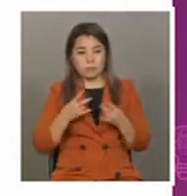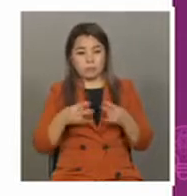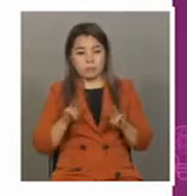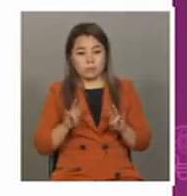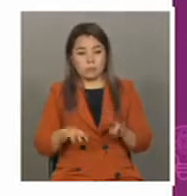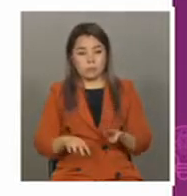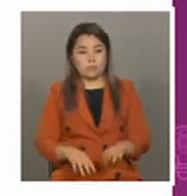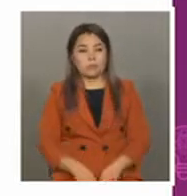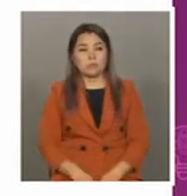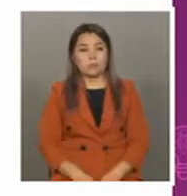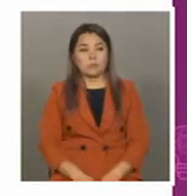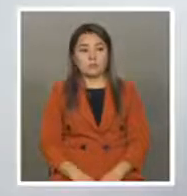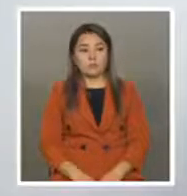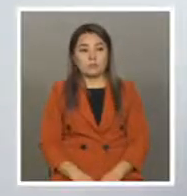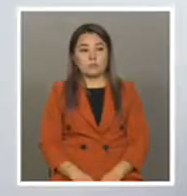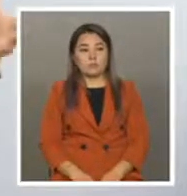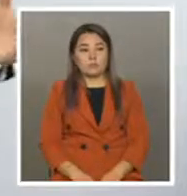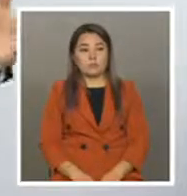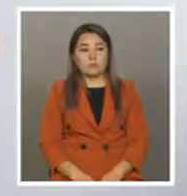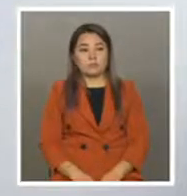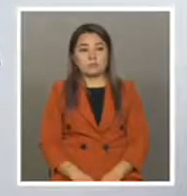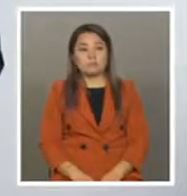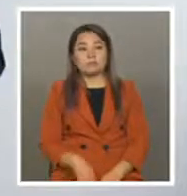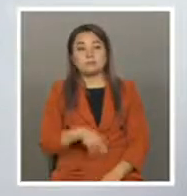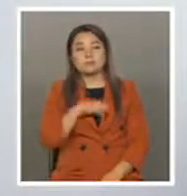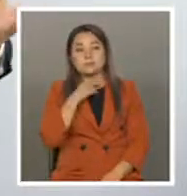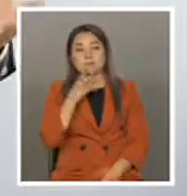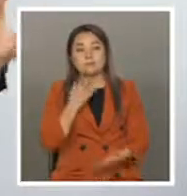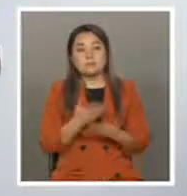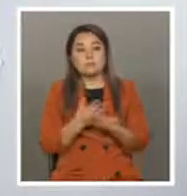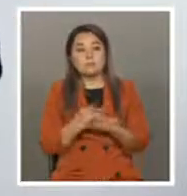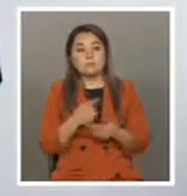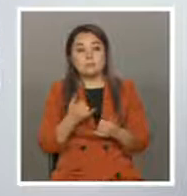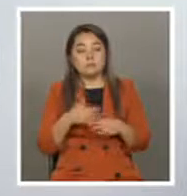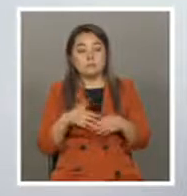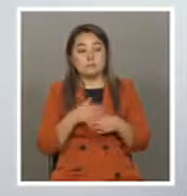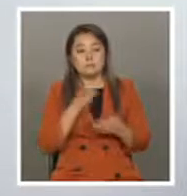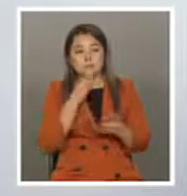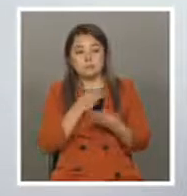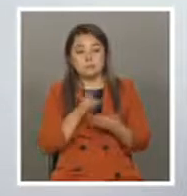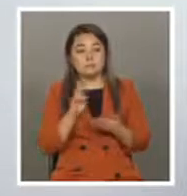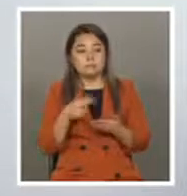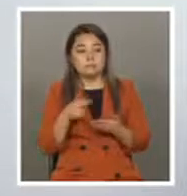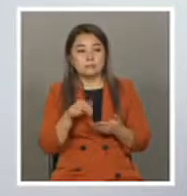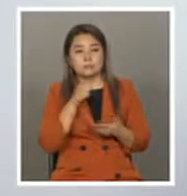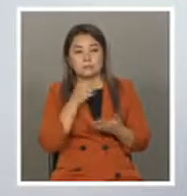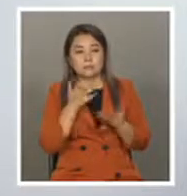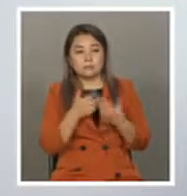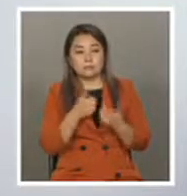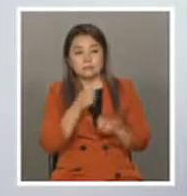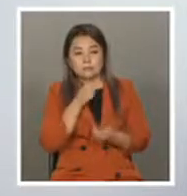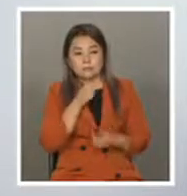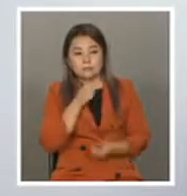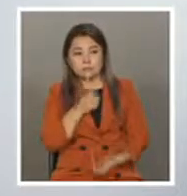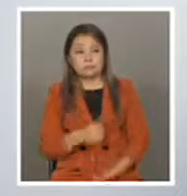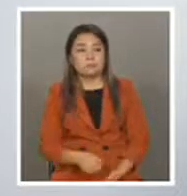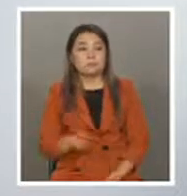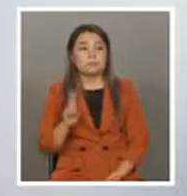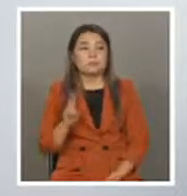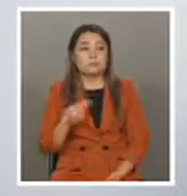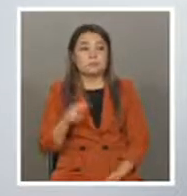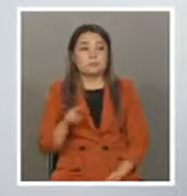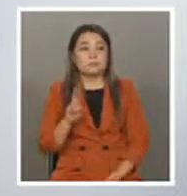уақытты жоғалтпауымыз керек. Мына квадрат теңдеуді шығармастан бұрын алдымен дискриминантын есептейік. Дискриминант